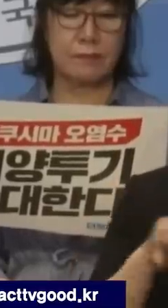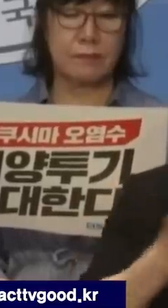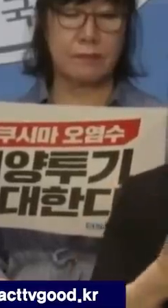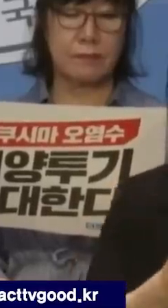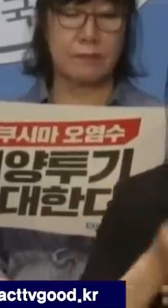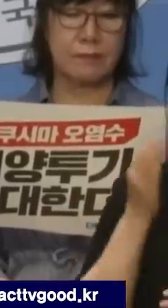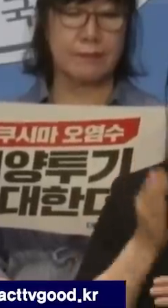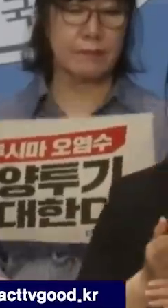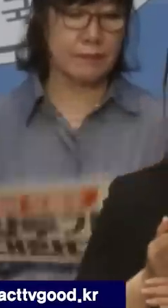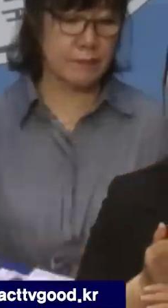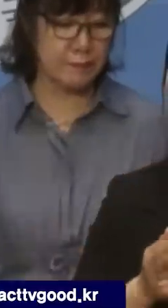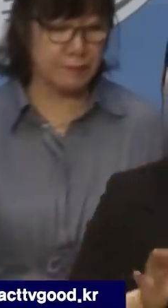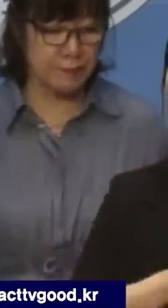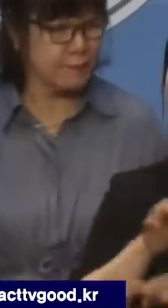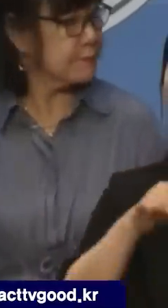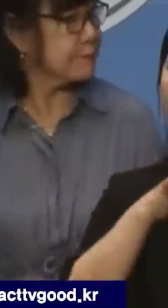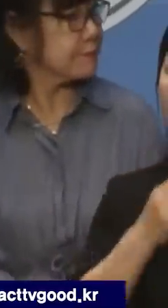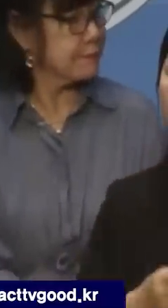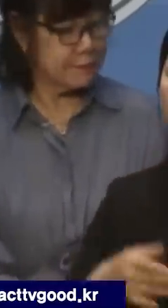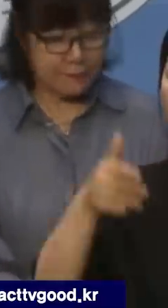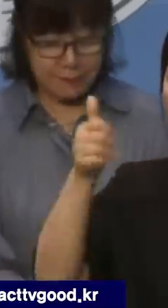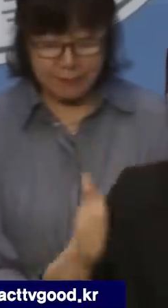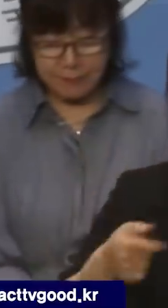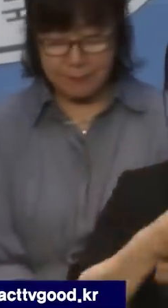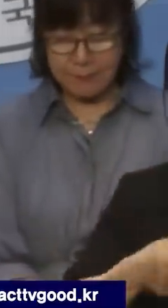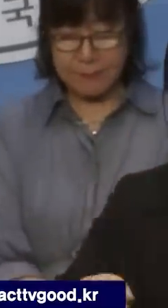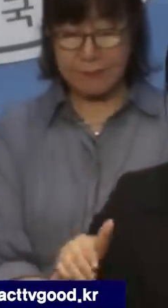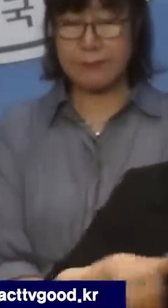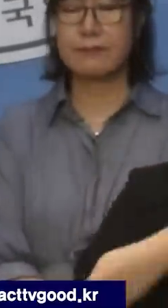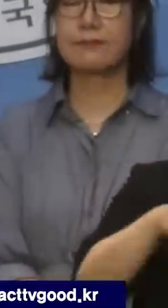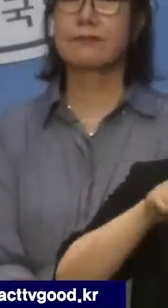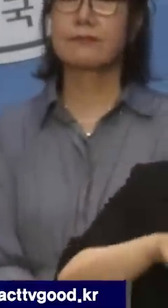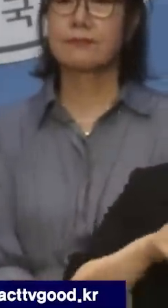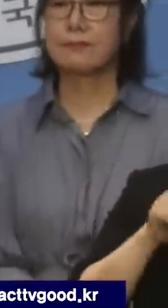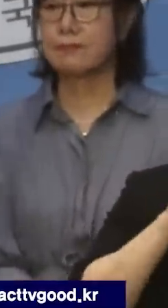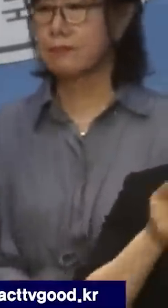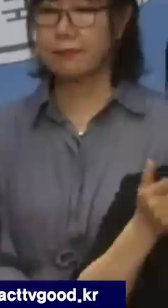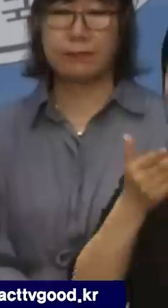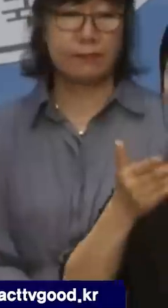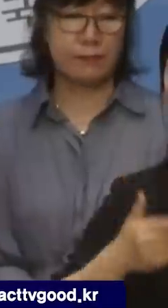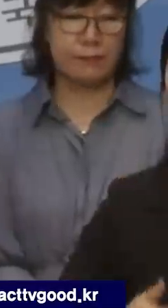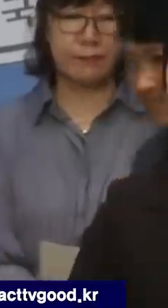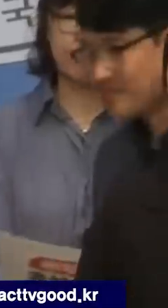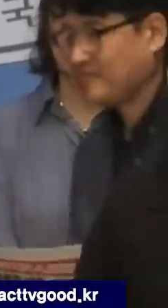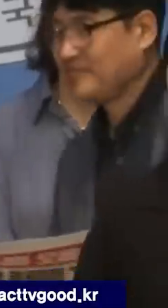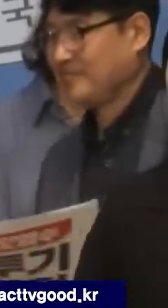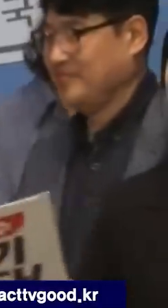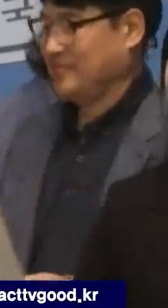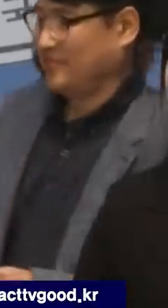김진철 상인회 회장님께서 피해 상황에 대해서 규탄 발언 해주시겠습니다.